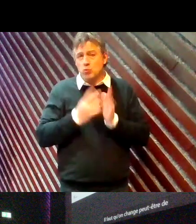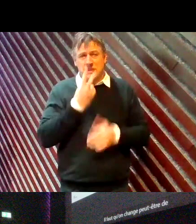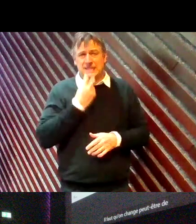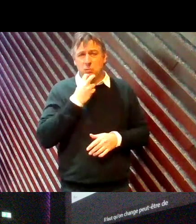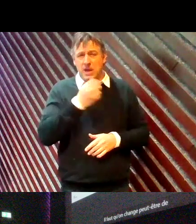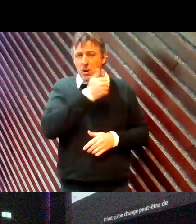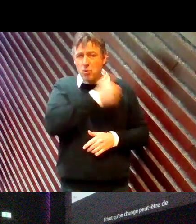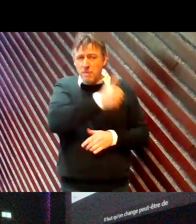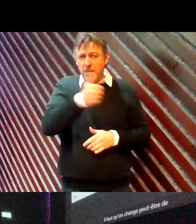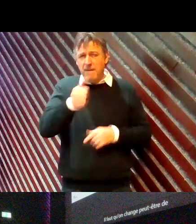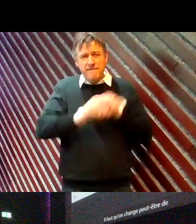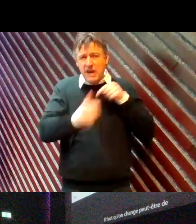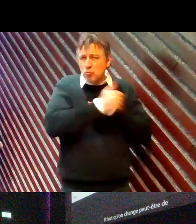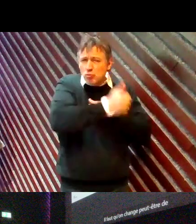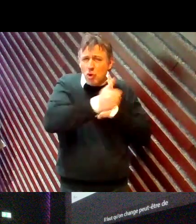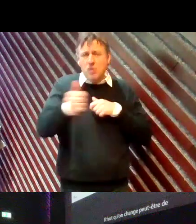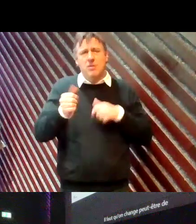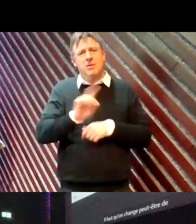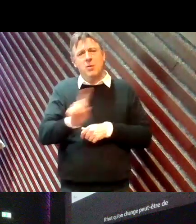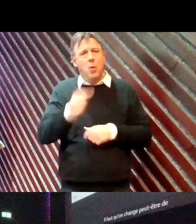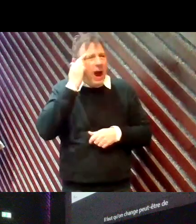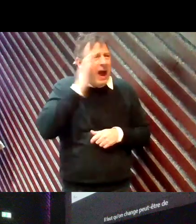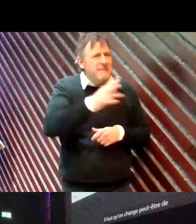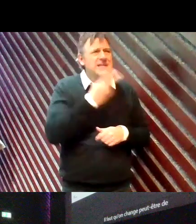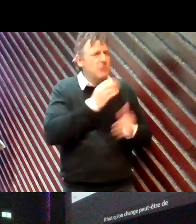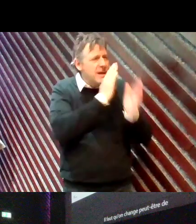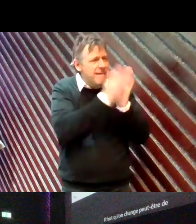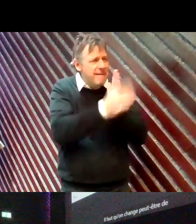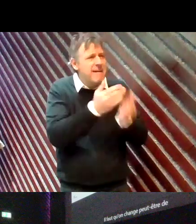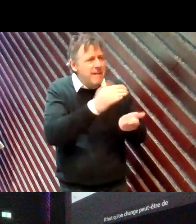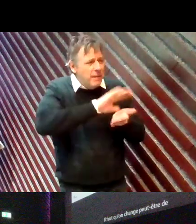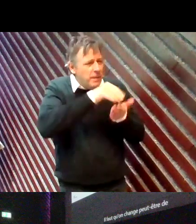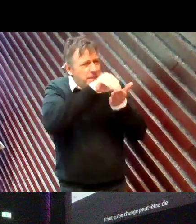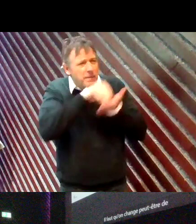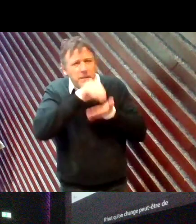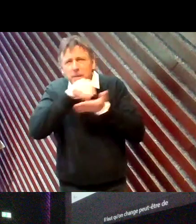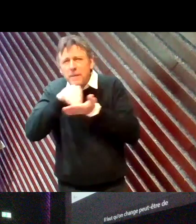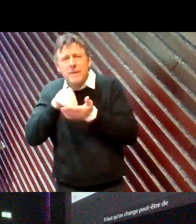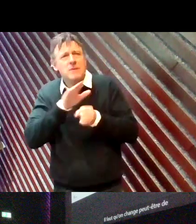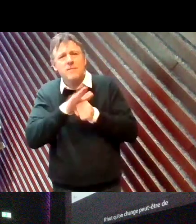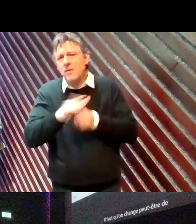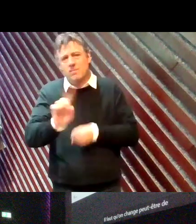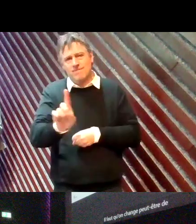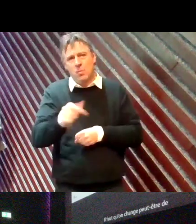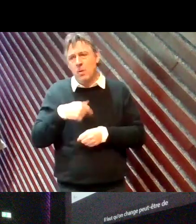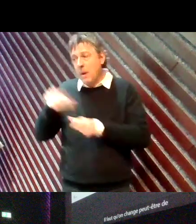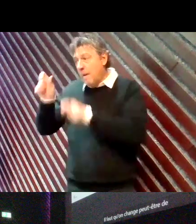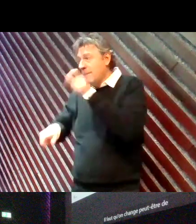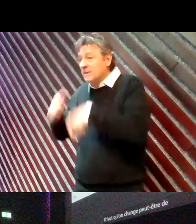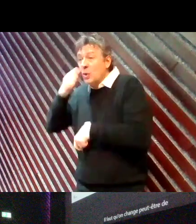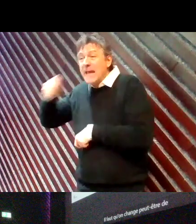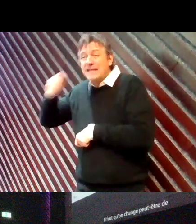et tout ne relève pas de l'avis du citoyen en direct. Il y a aussi l'avis des experts qui est important. Il des gens qui